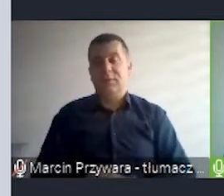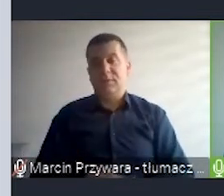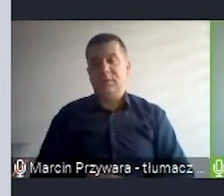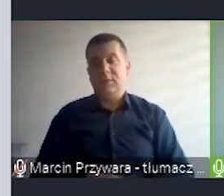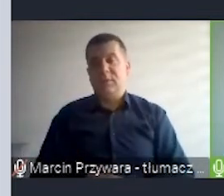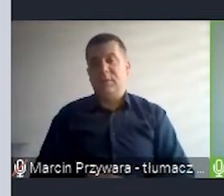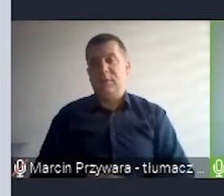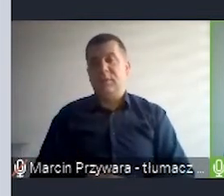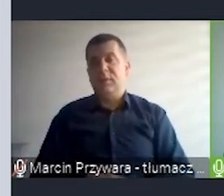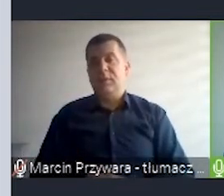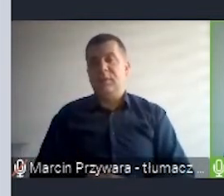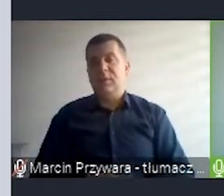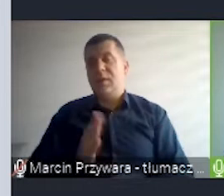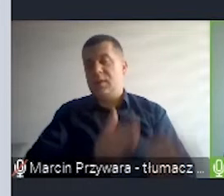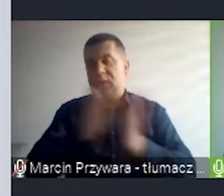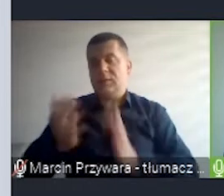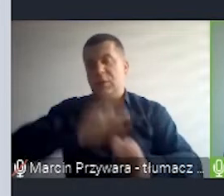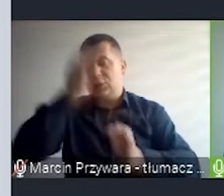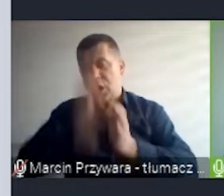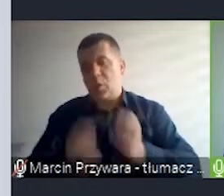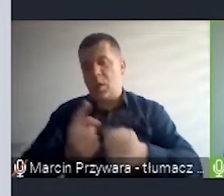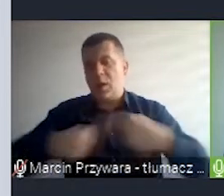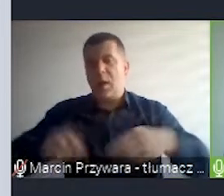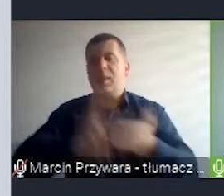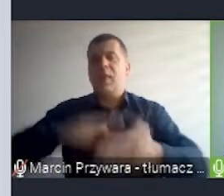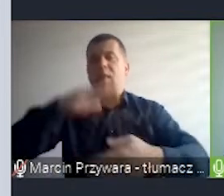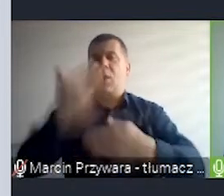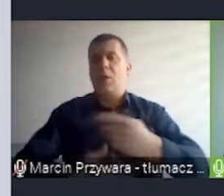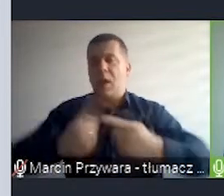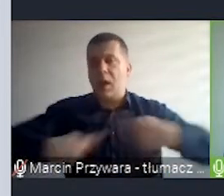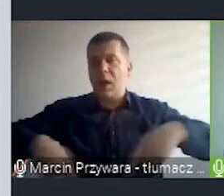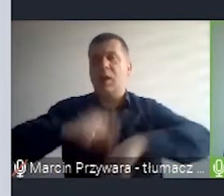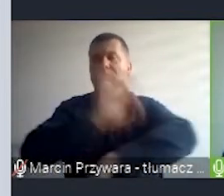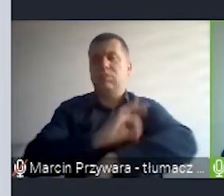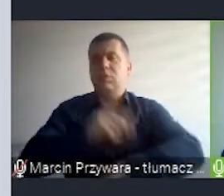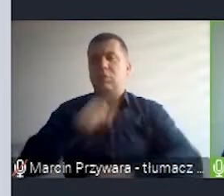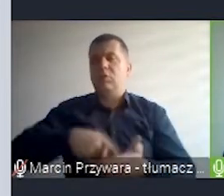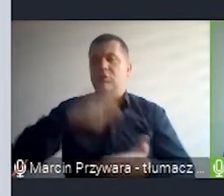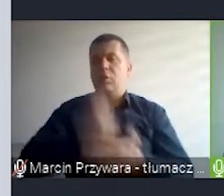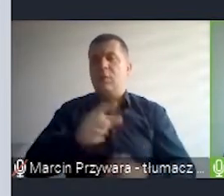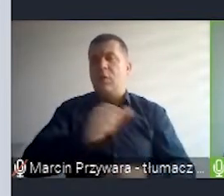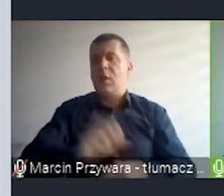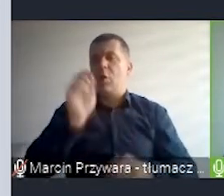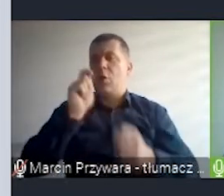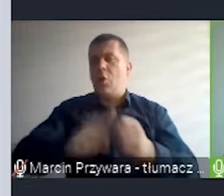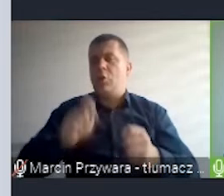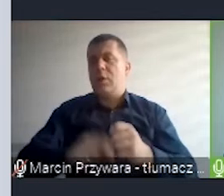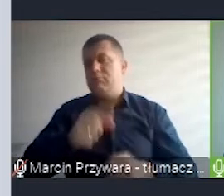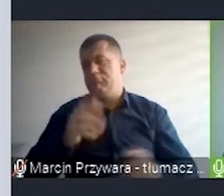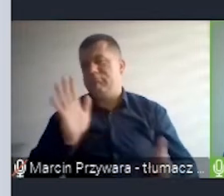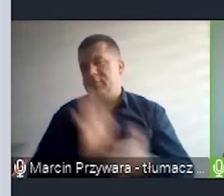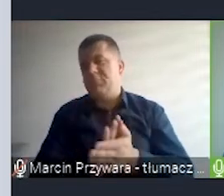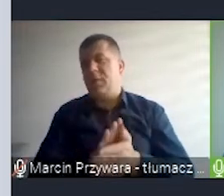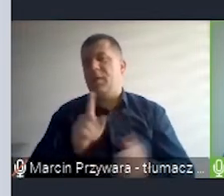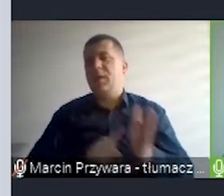Później mamy szczególny rodzaj kontroli na zakończenie realizacji projektu i on znowu jest kontrolą raczej typową